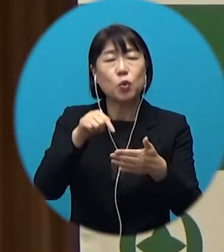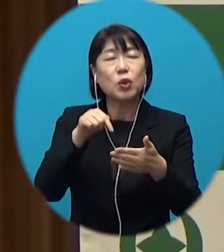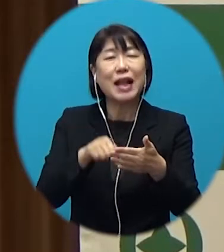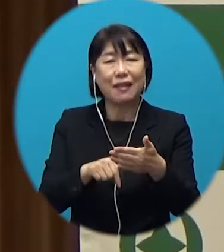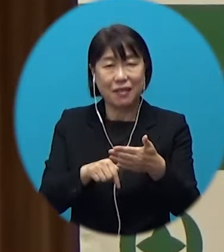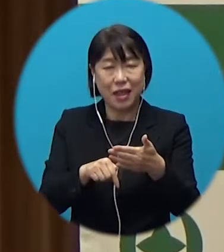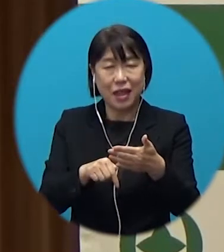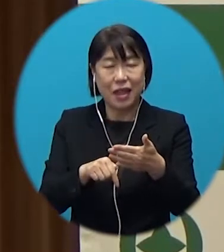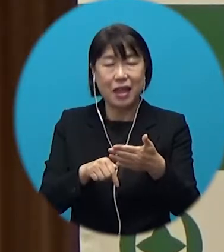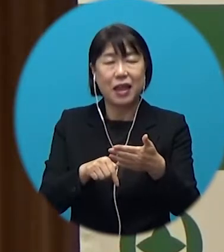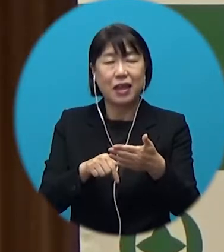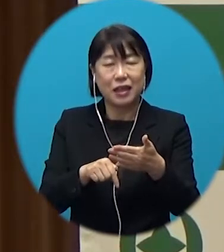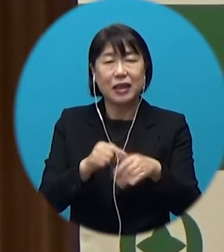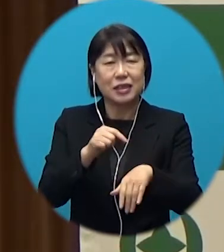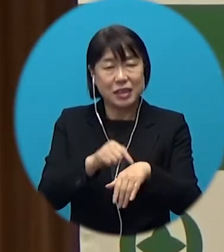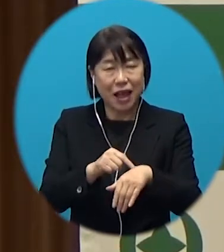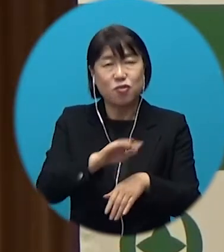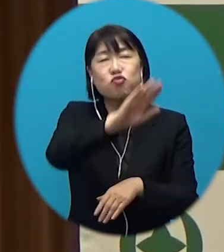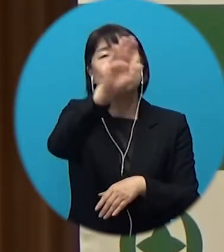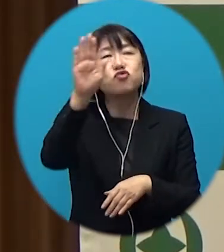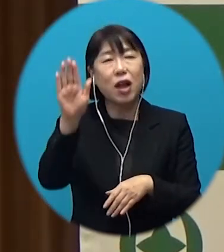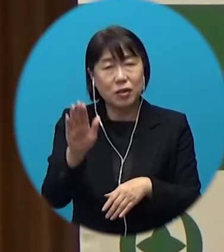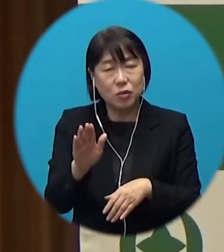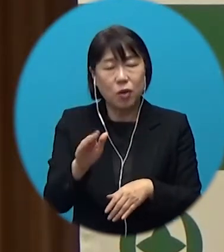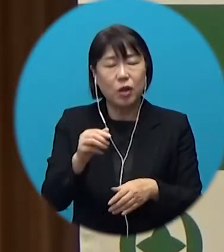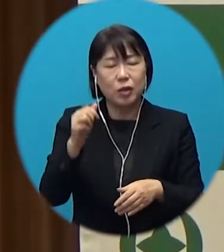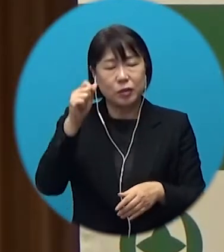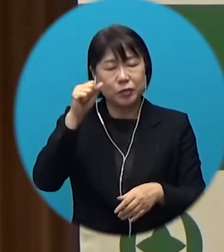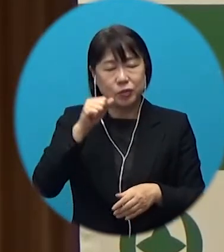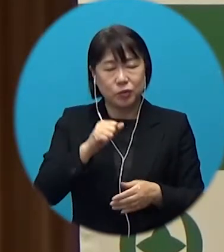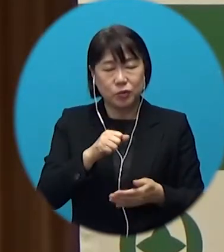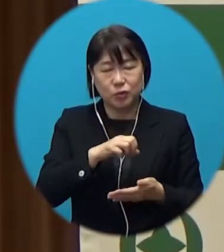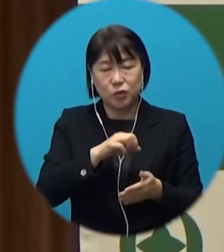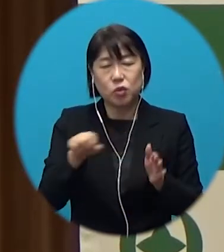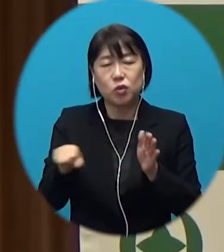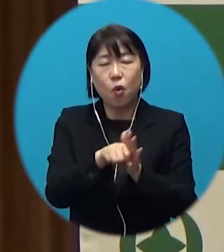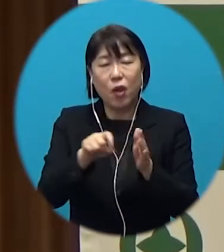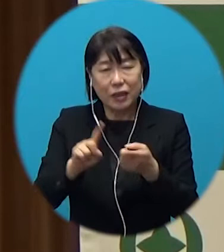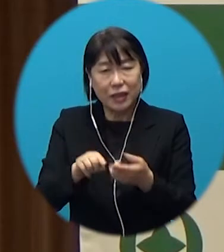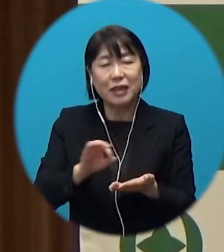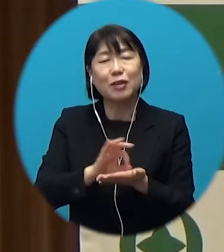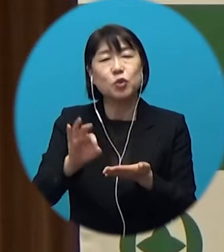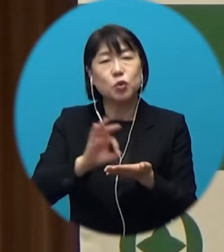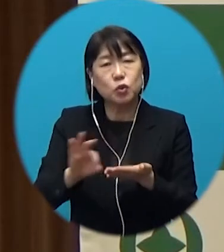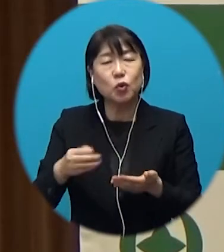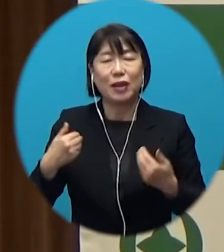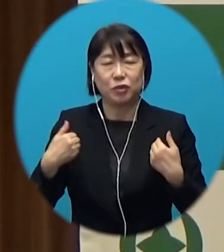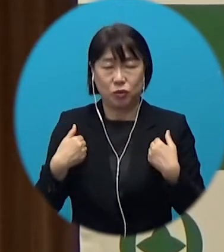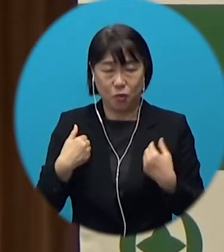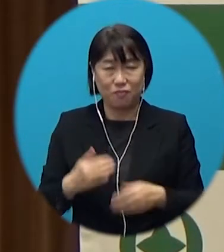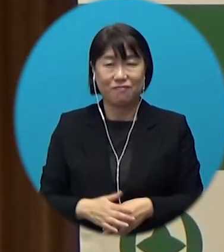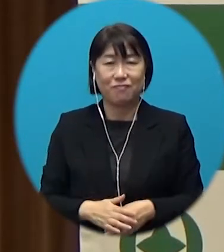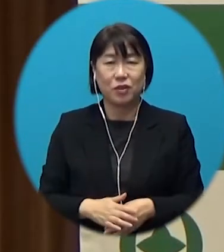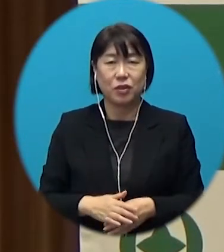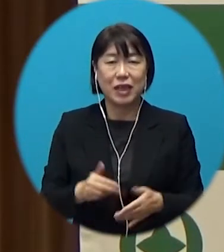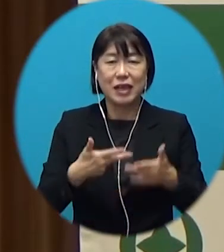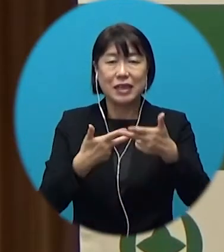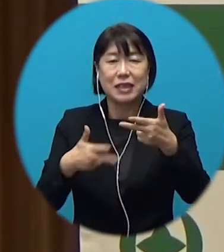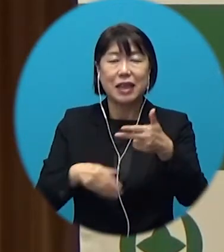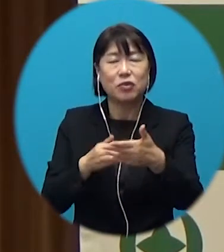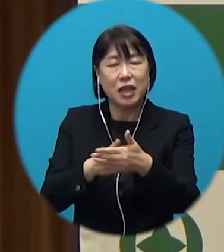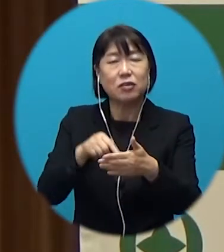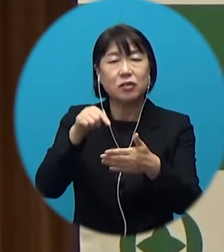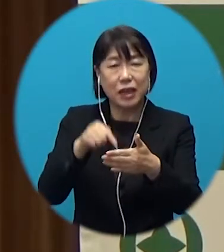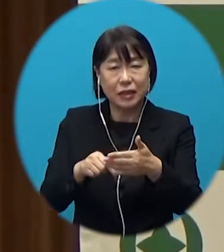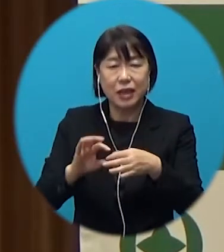政資源、時間や空間をですね、多少有効に活用していくというのがあるのではないかと考えていまして、行政資源制約の中で、ですね、組織